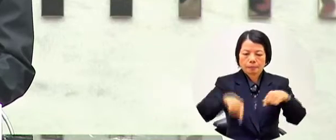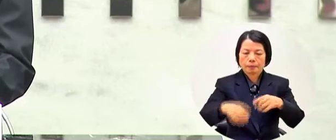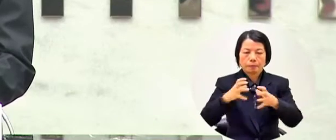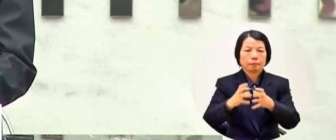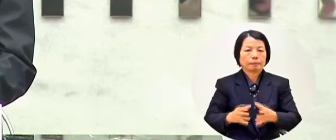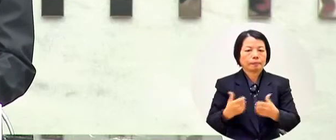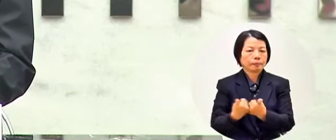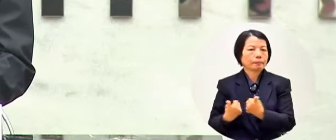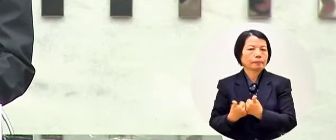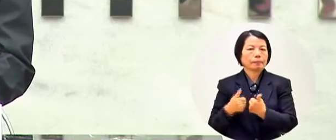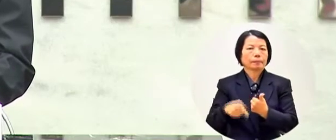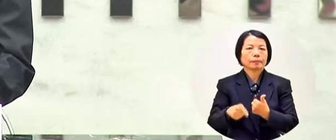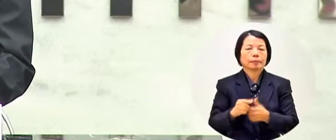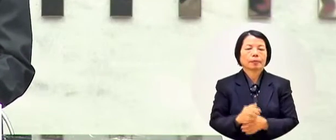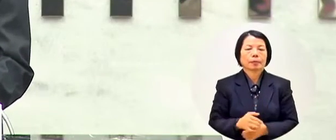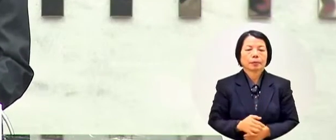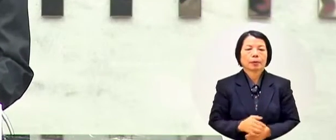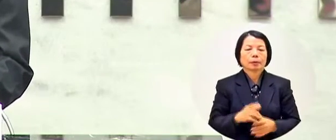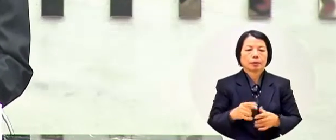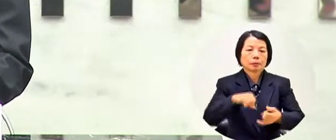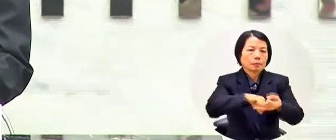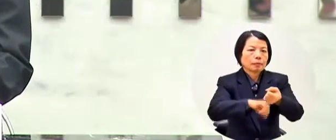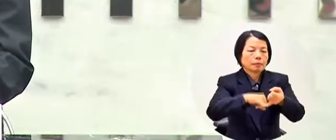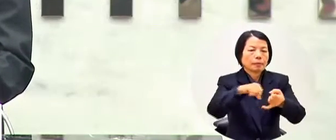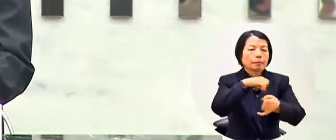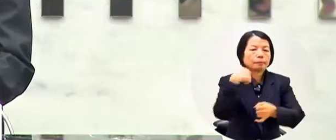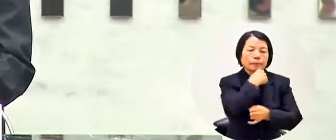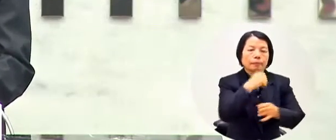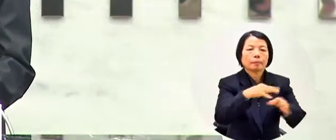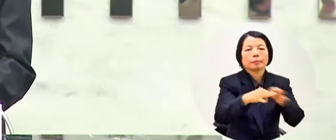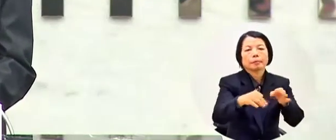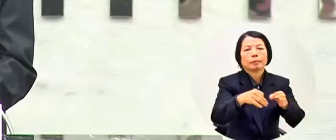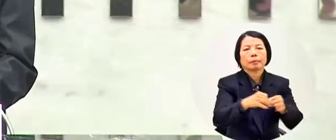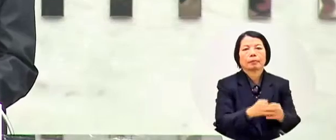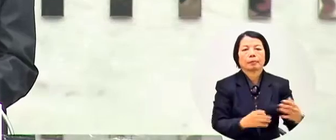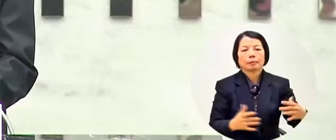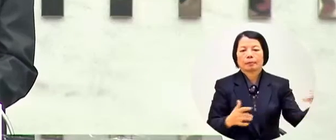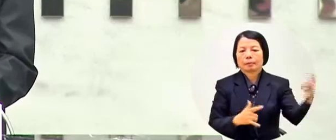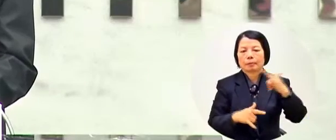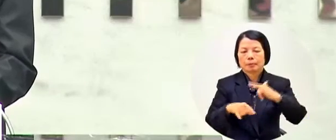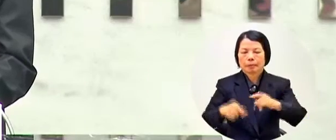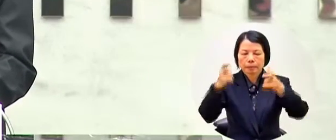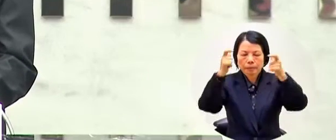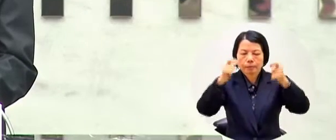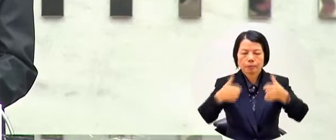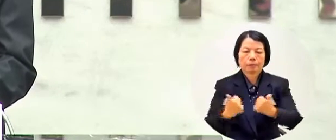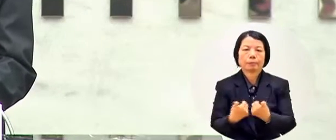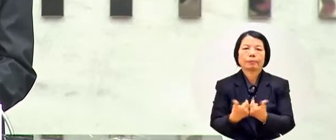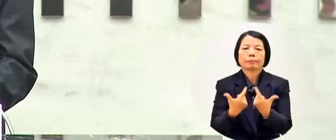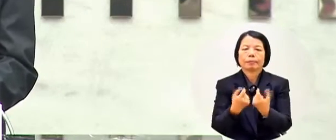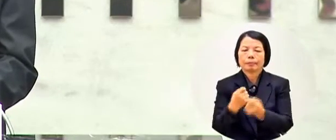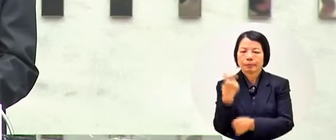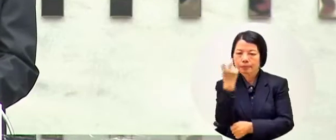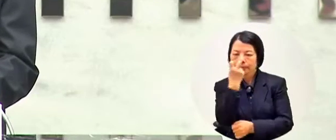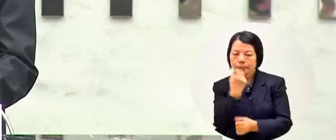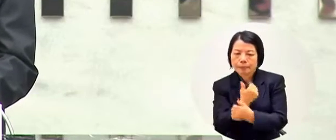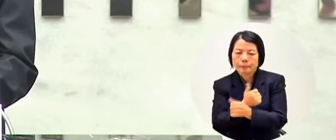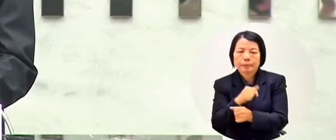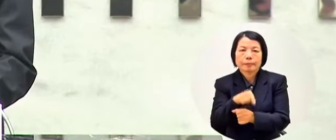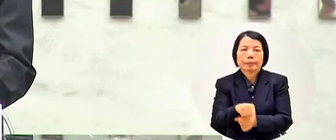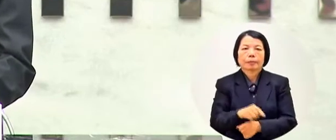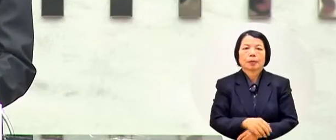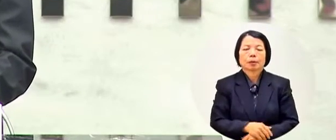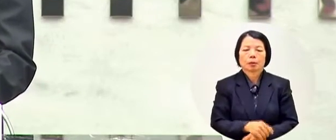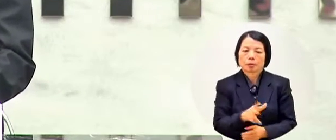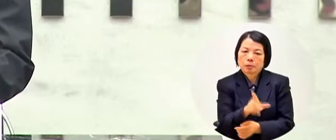会与上海台商也来高雄举办会议及进行考察。我们借由这样子的机